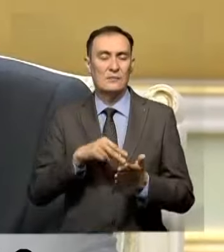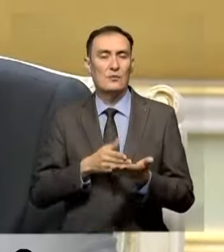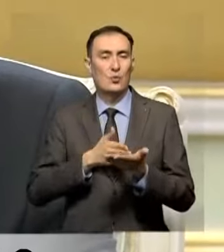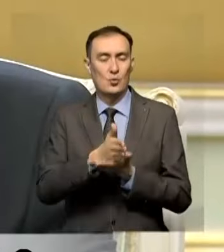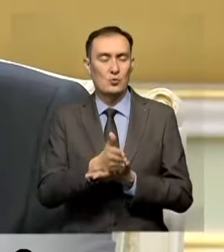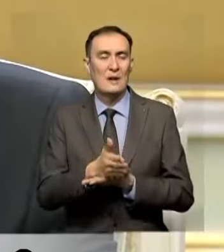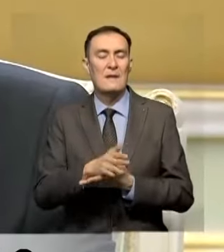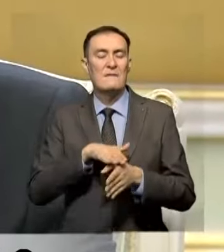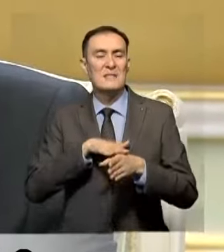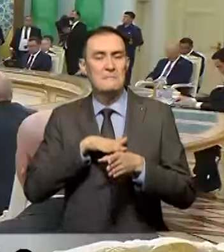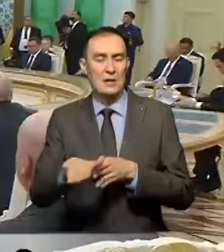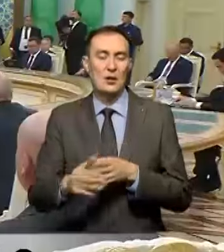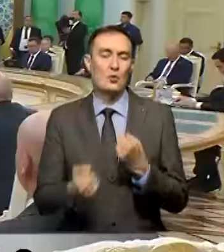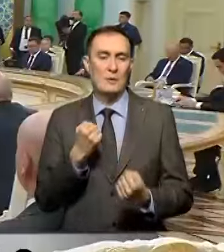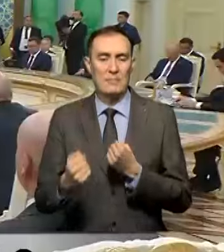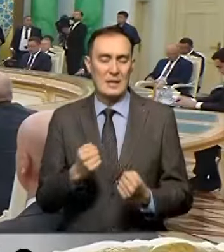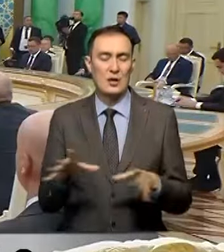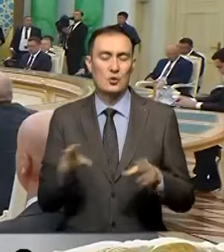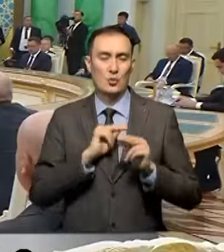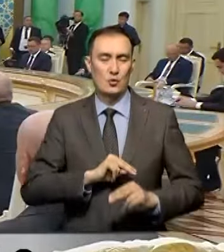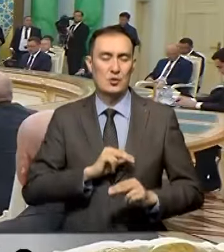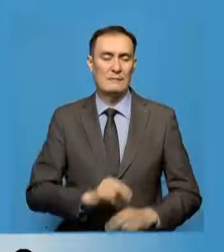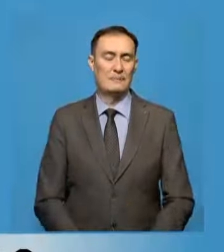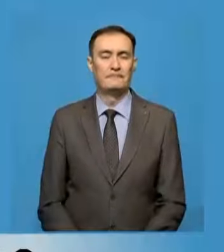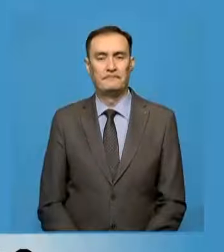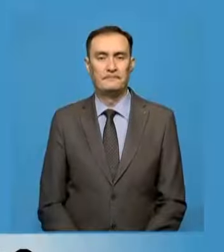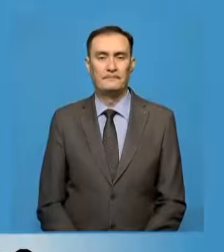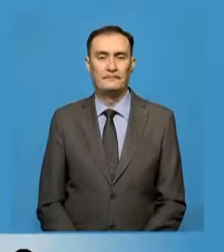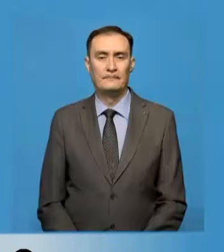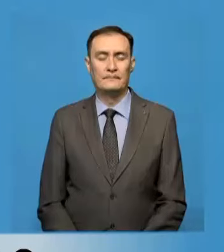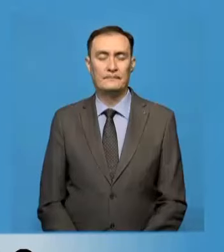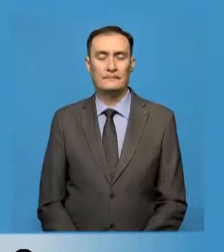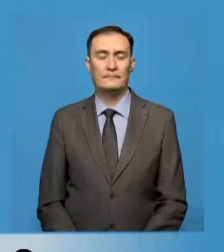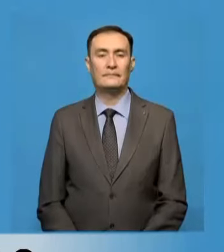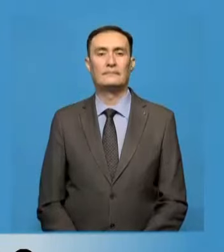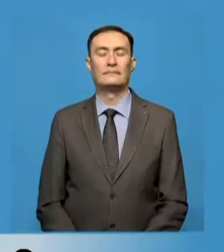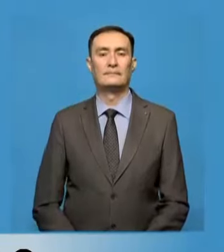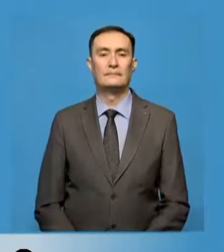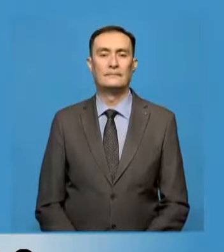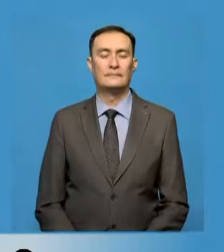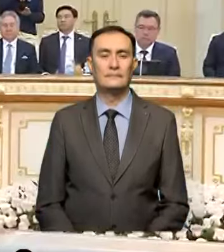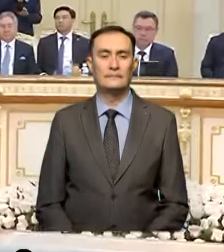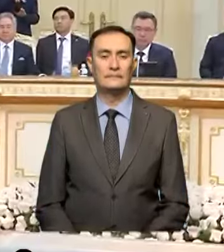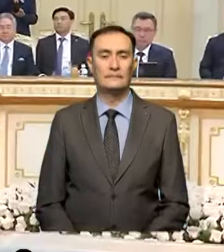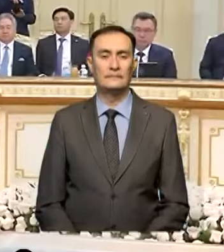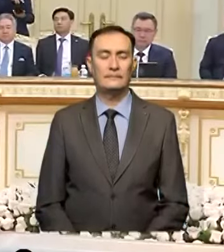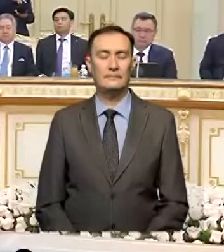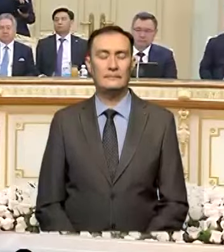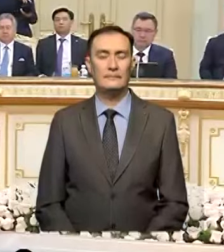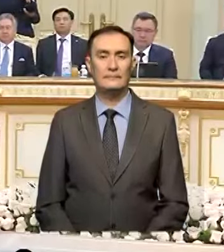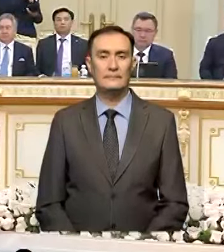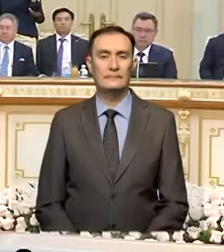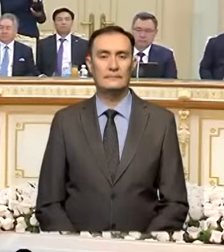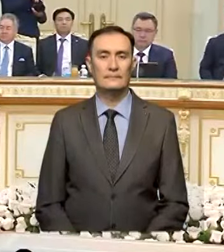на всемирное укрепление регионального сотрудничества. Динара Абдирова и Булат Абдуллин, 24KZ, при поддержке